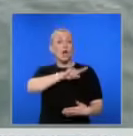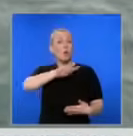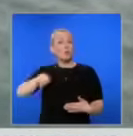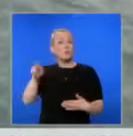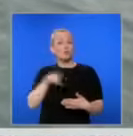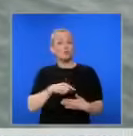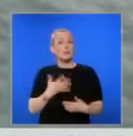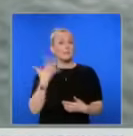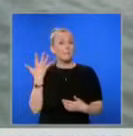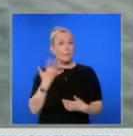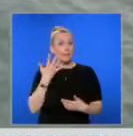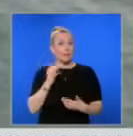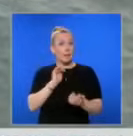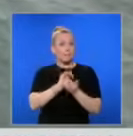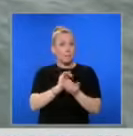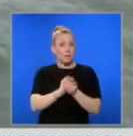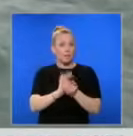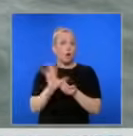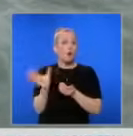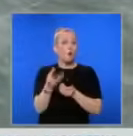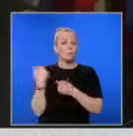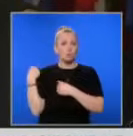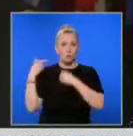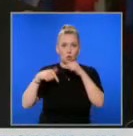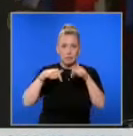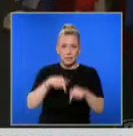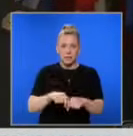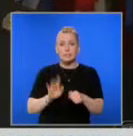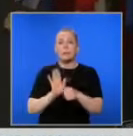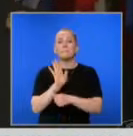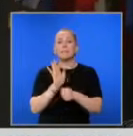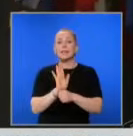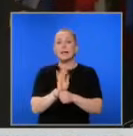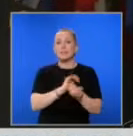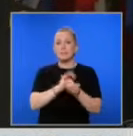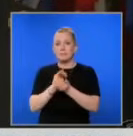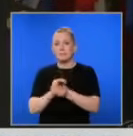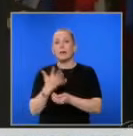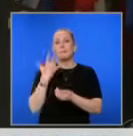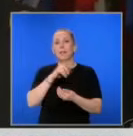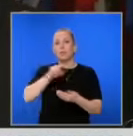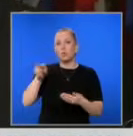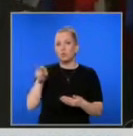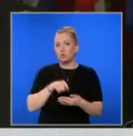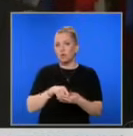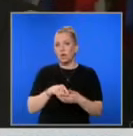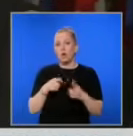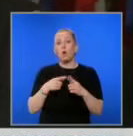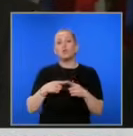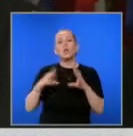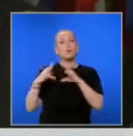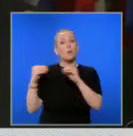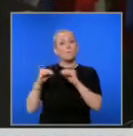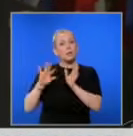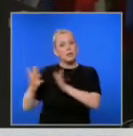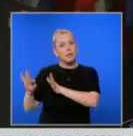което общият брой на потвърдените унищожени мини в Черно море става 15. 5 бяха унищожени от румънските военноморски